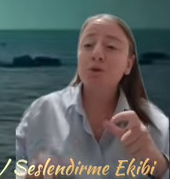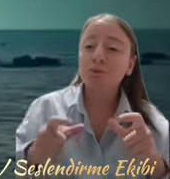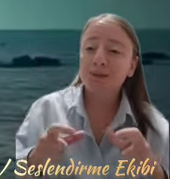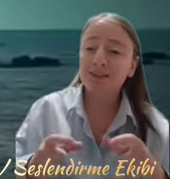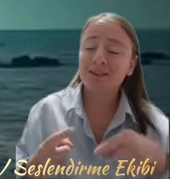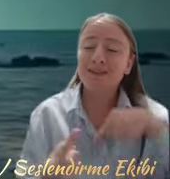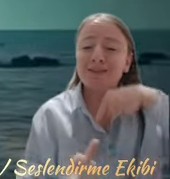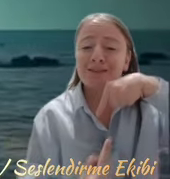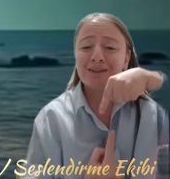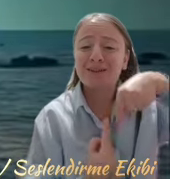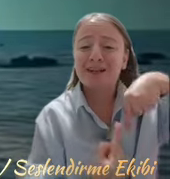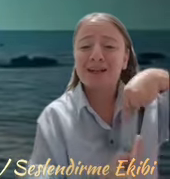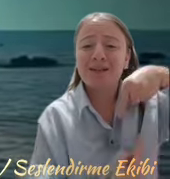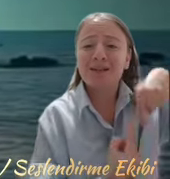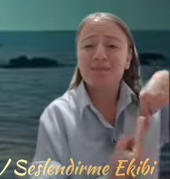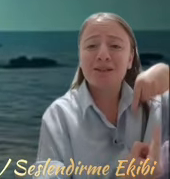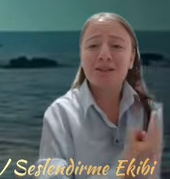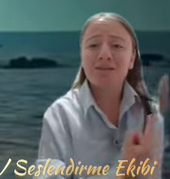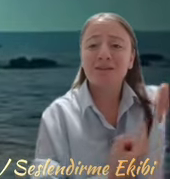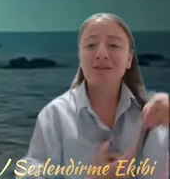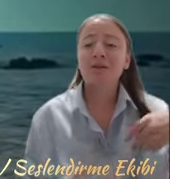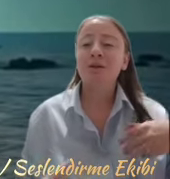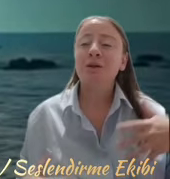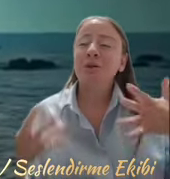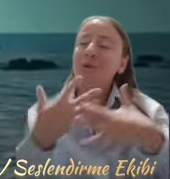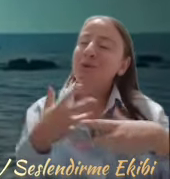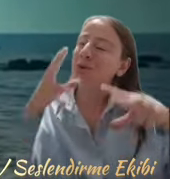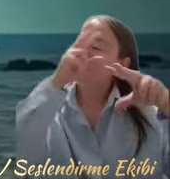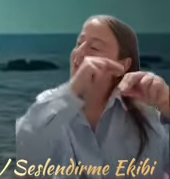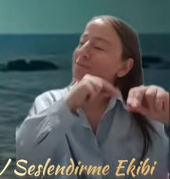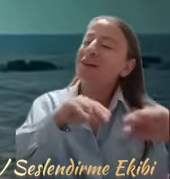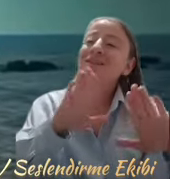Saklanıyor aşk boş meydanında şehrimin.